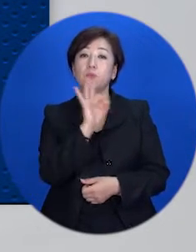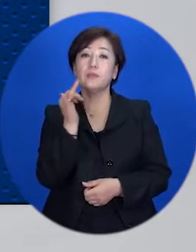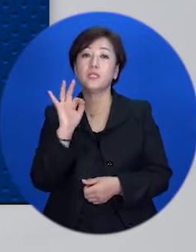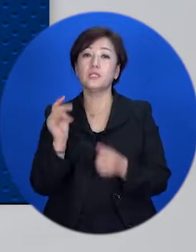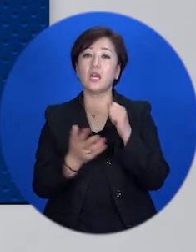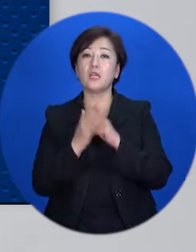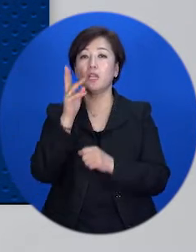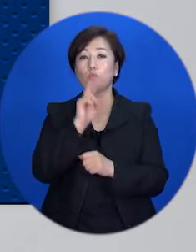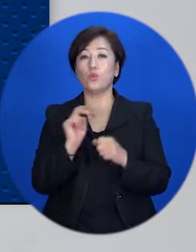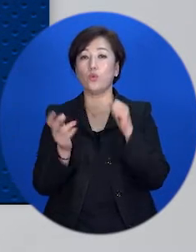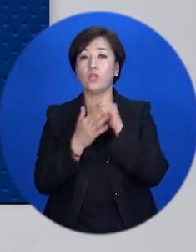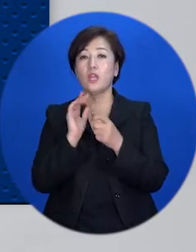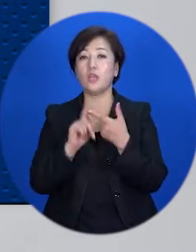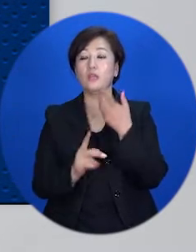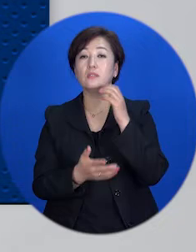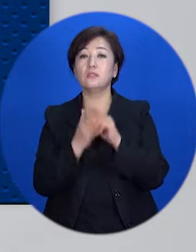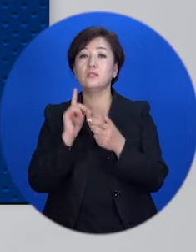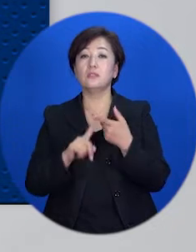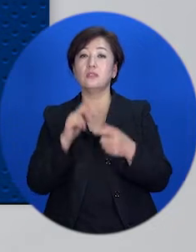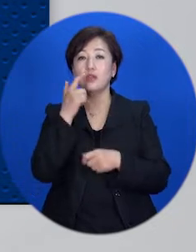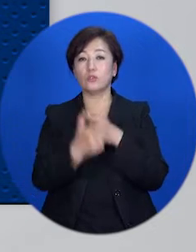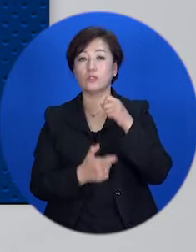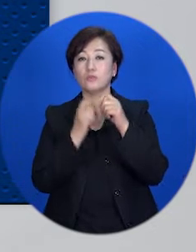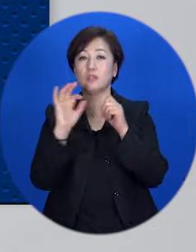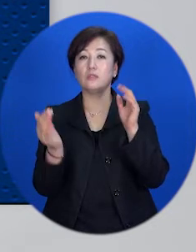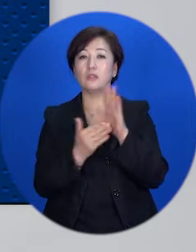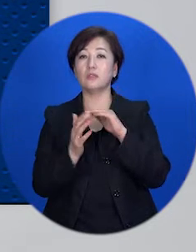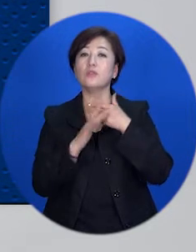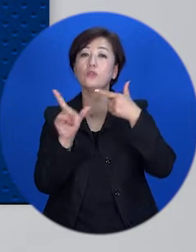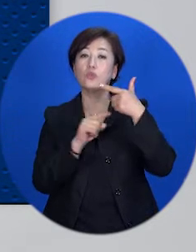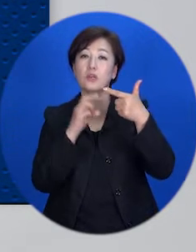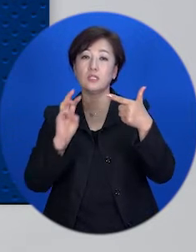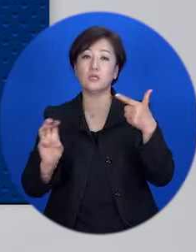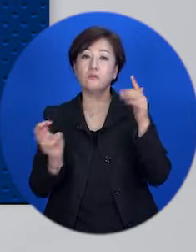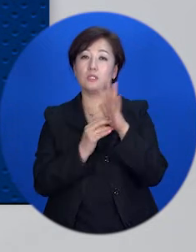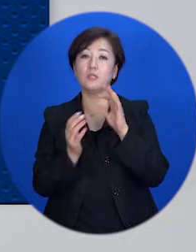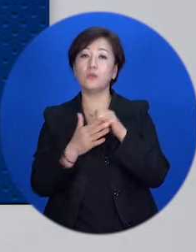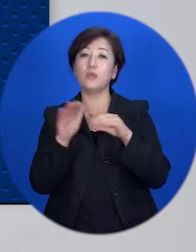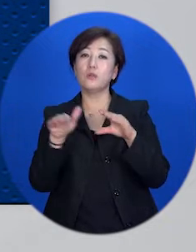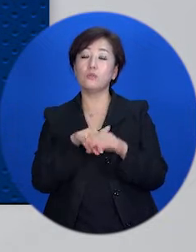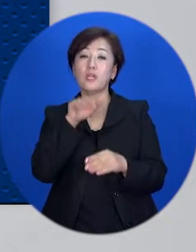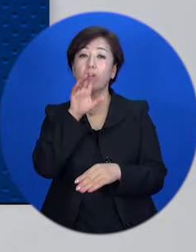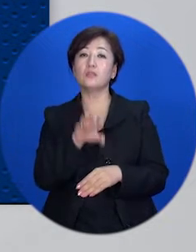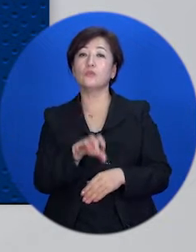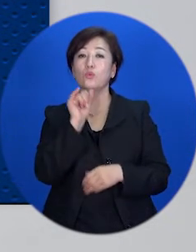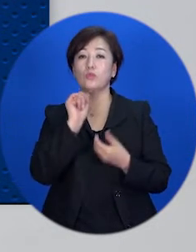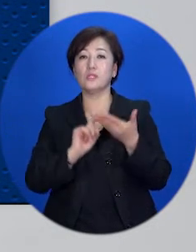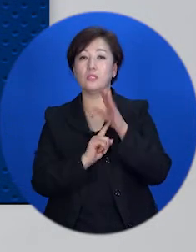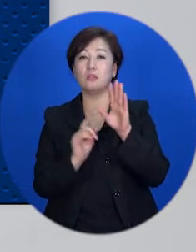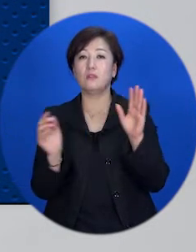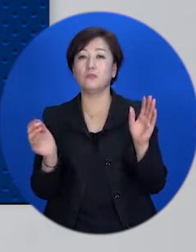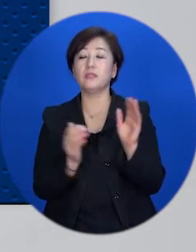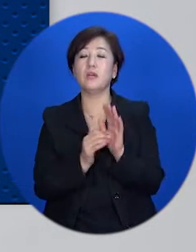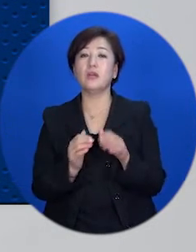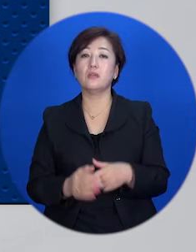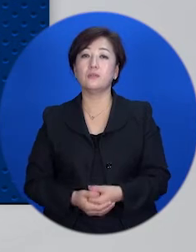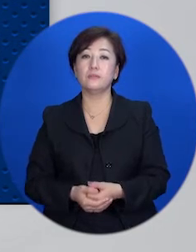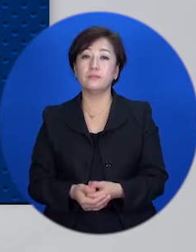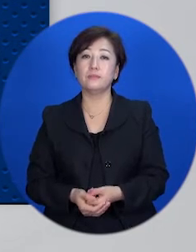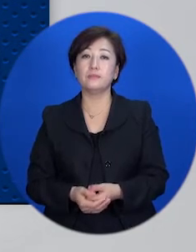이미자의 노래 인생 60년을 기념하는 콘서트가 6월 30일 울산문화예술회관에서 열립니다.